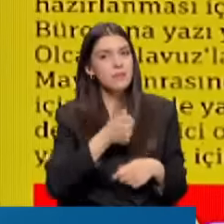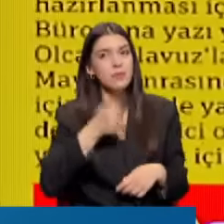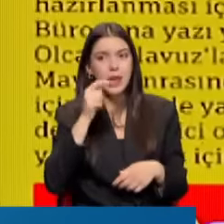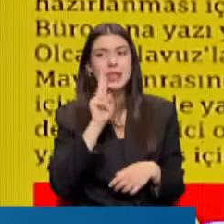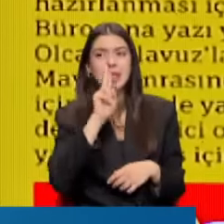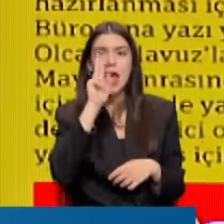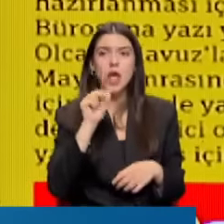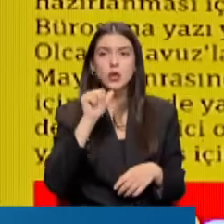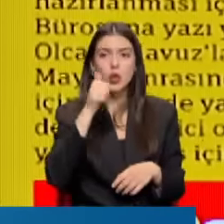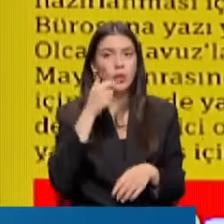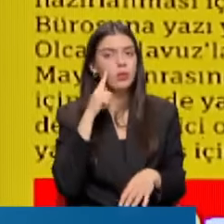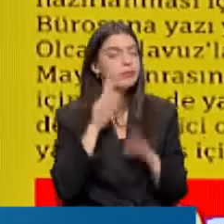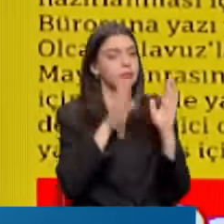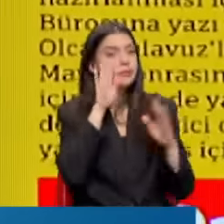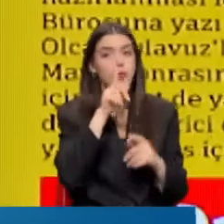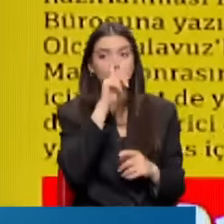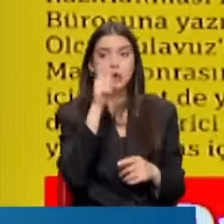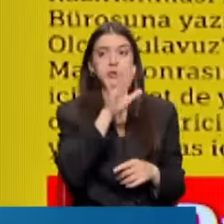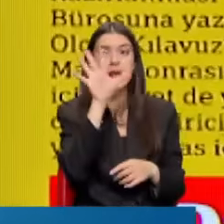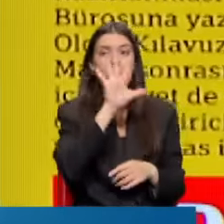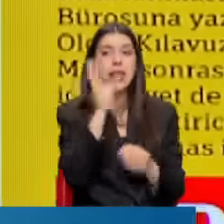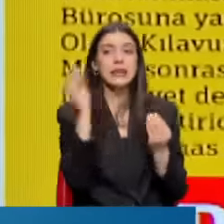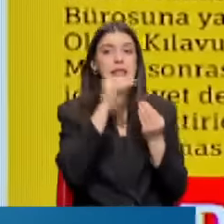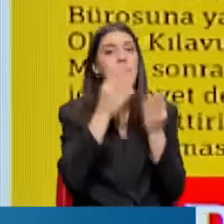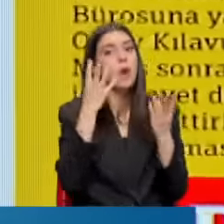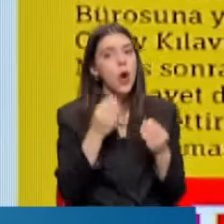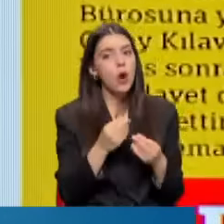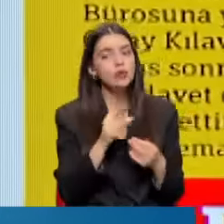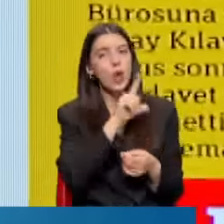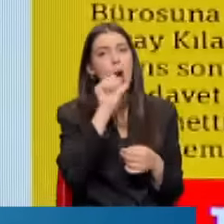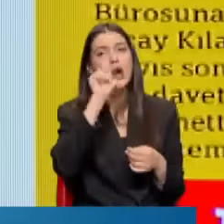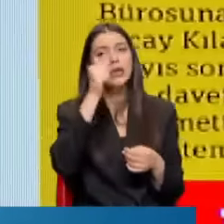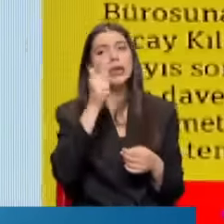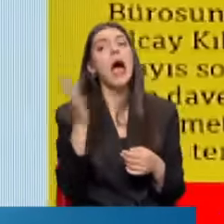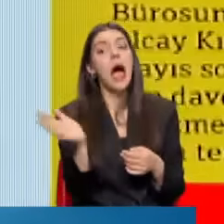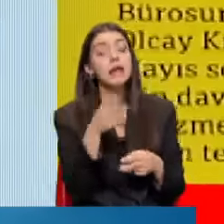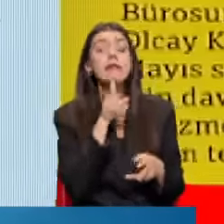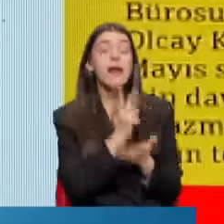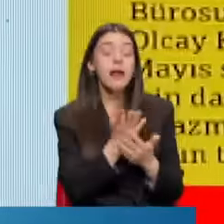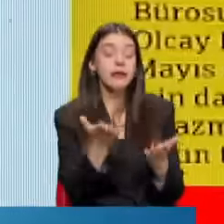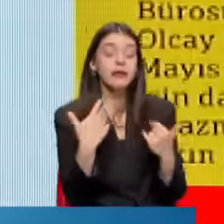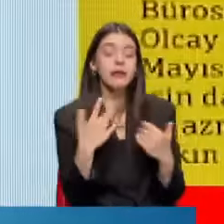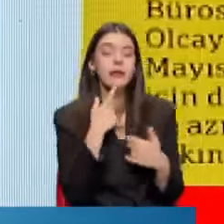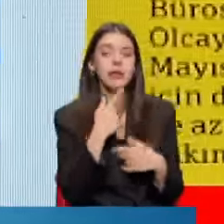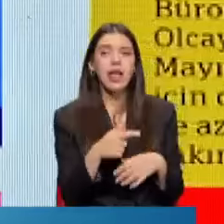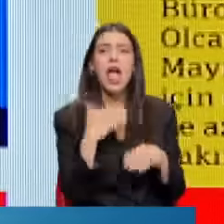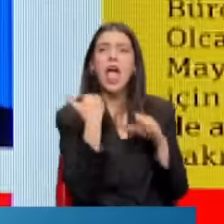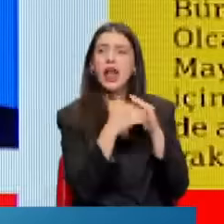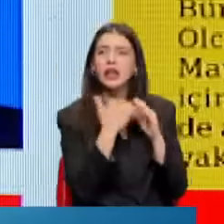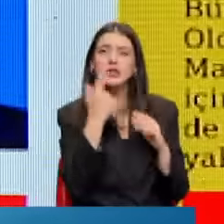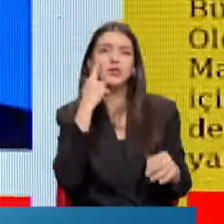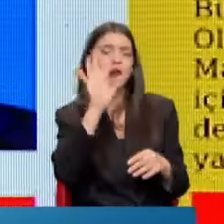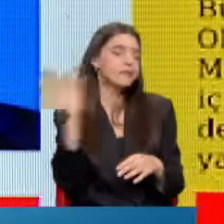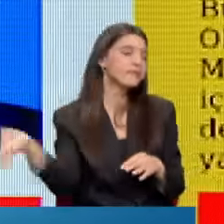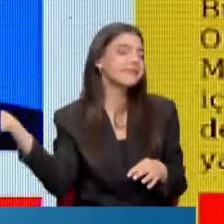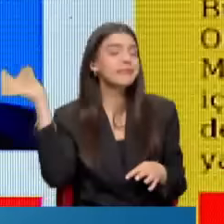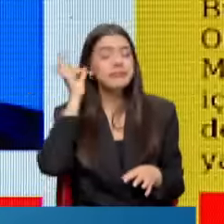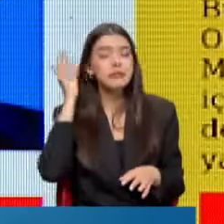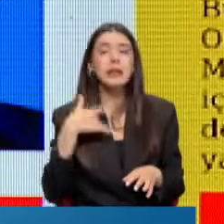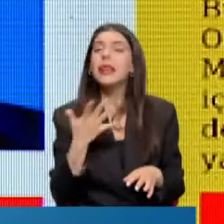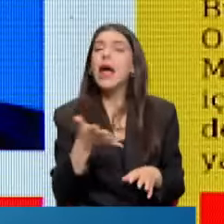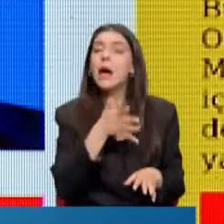Hadi % zam olsun 10 günde bildirin diye küstahça cevap veriyorsa eleştirilere kulağımızı tıkıyor bildiğimizi